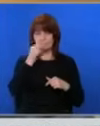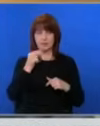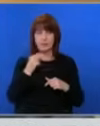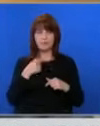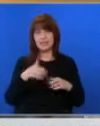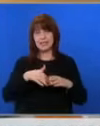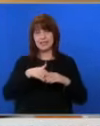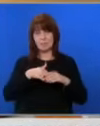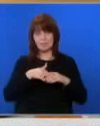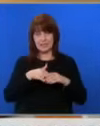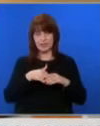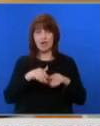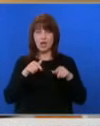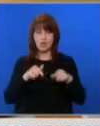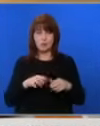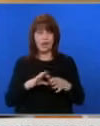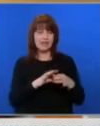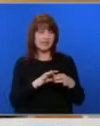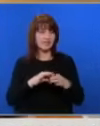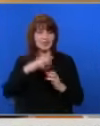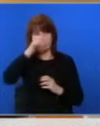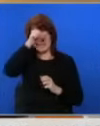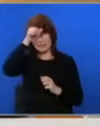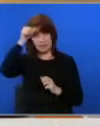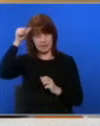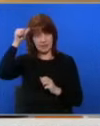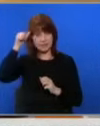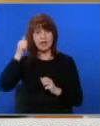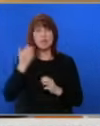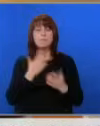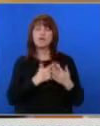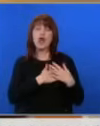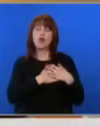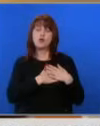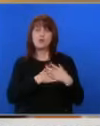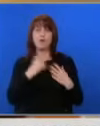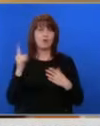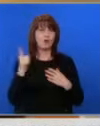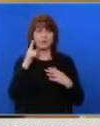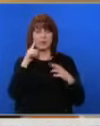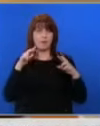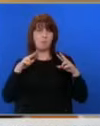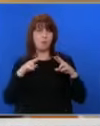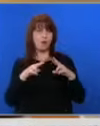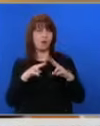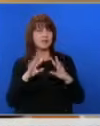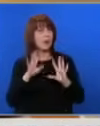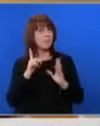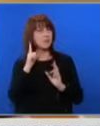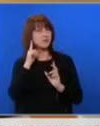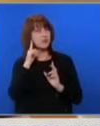се запознахме. Тук свързахме съдбите си. Беше любов от пръв поглед. Може би ви звучи